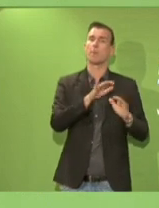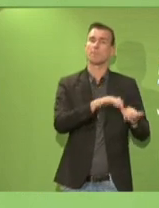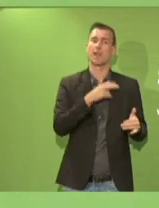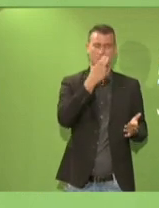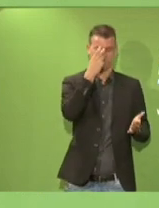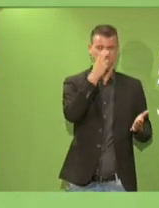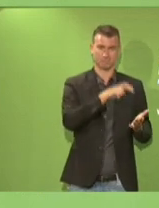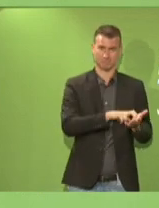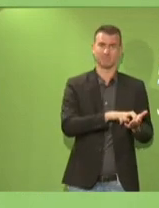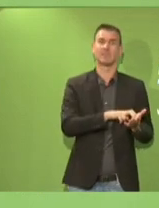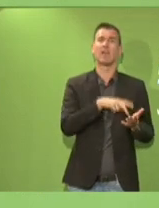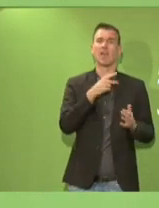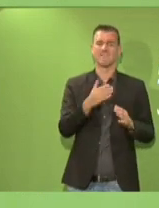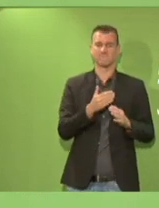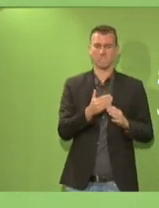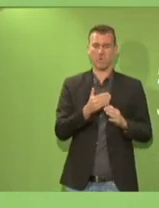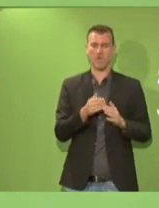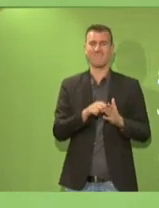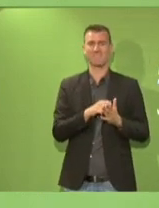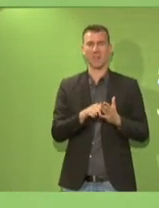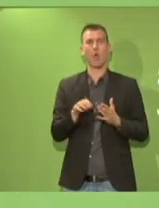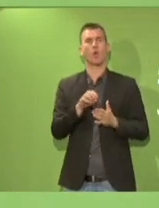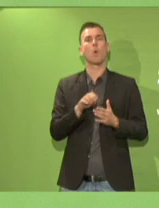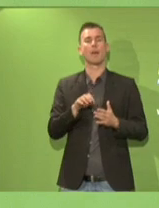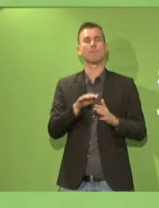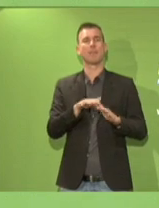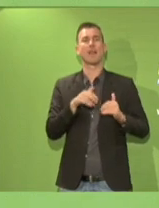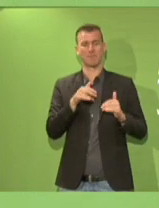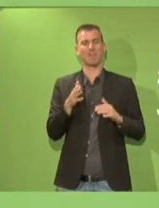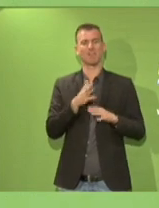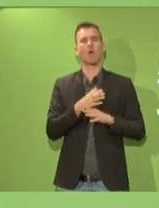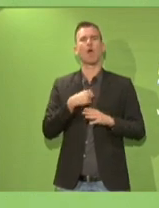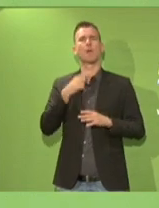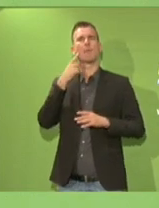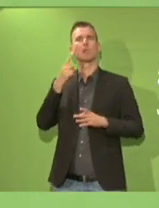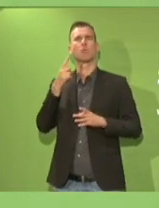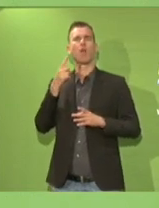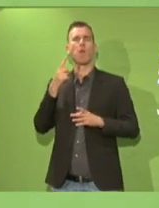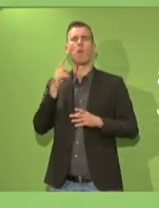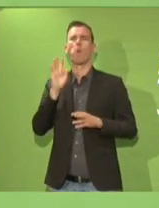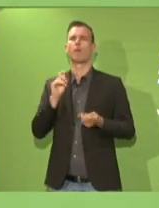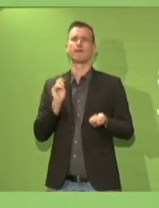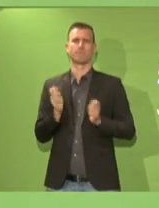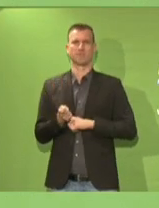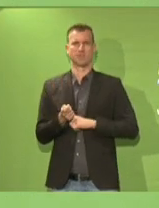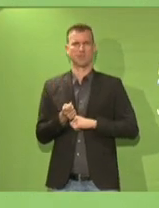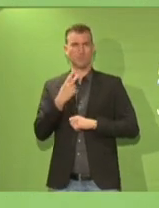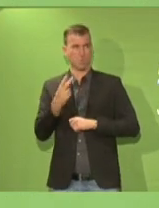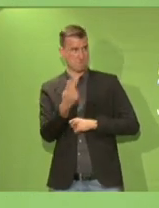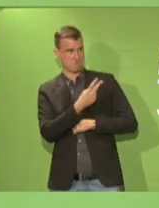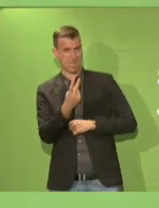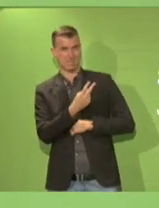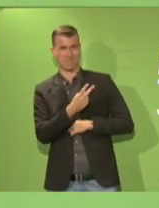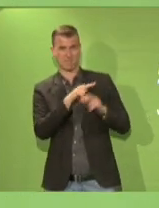zugestimmt hat, hat kurz vor der Wahl zum Europaparlament ihre Position plötzlich geräumt. Auf diese beiden können wir uns sicherlich